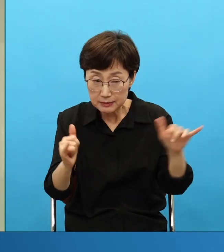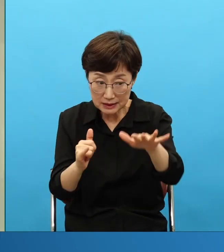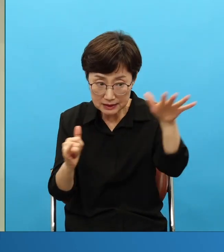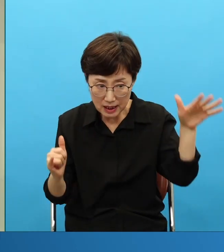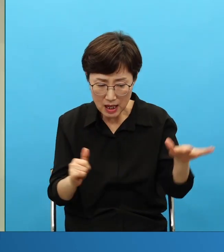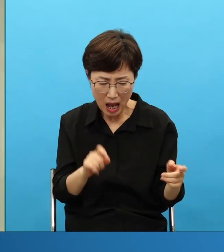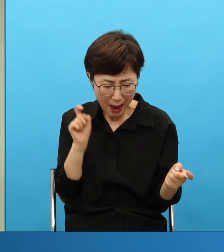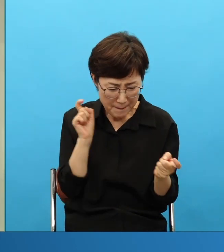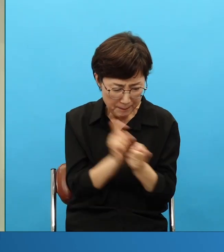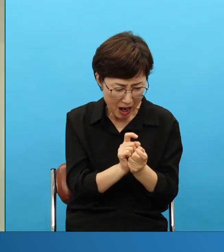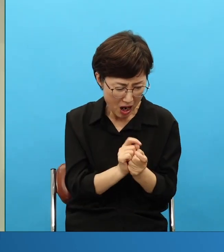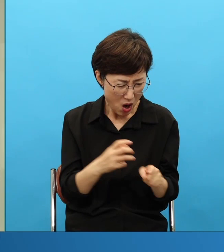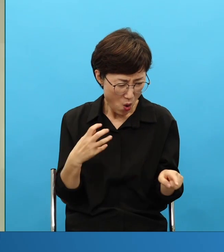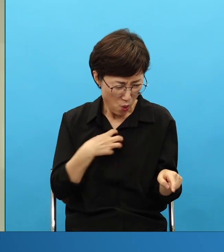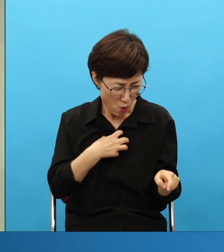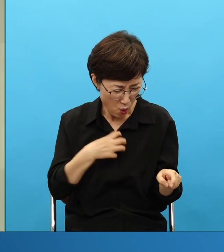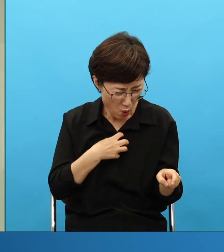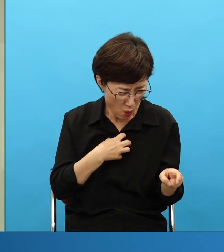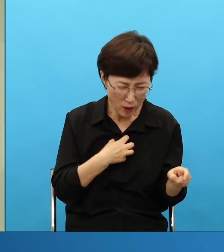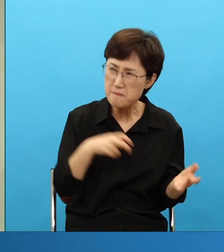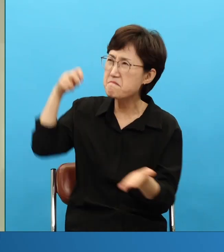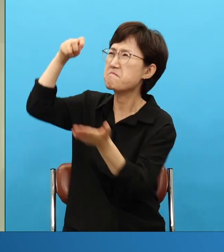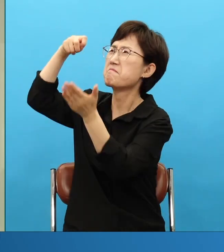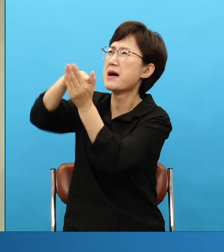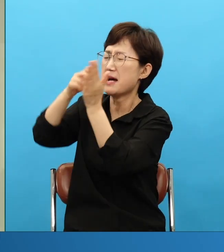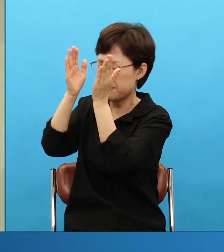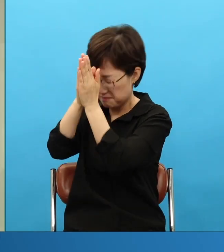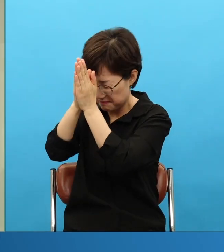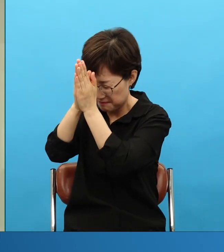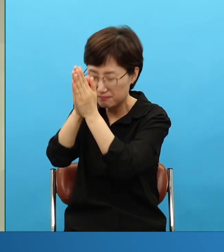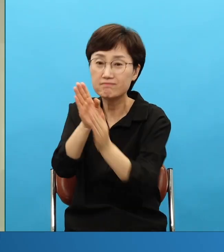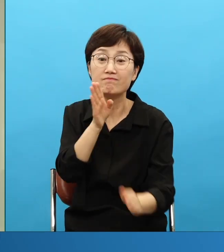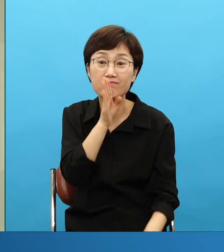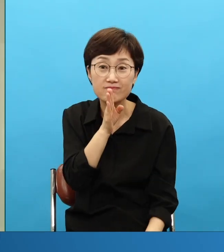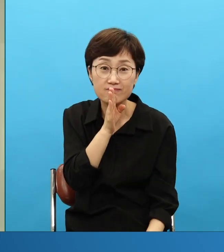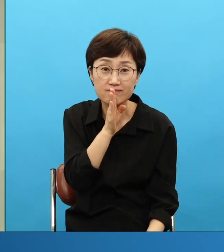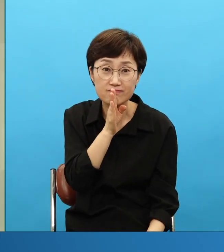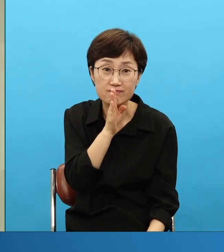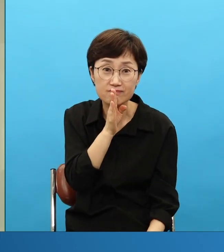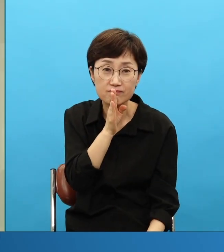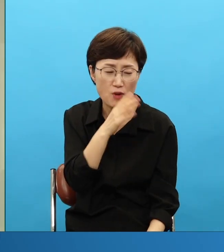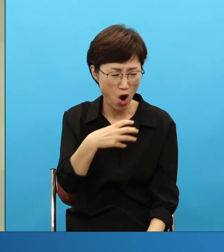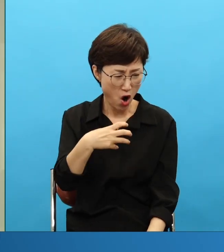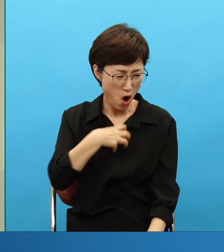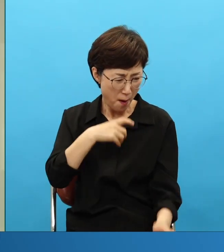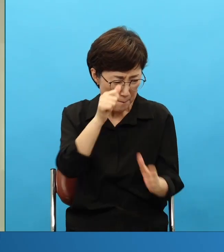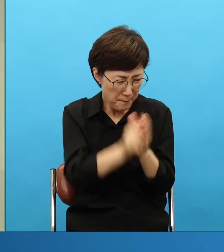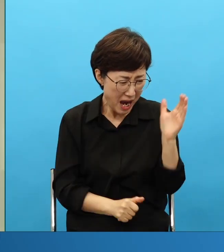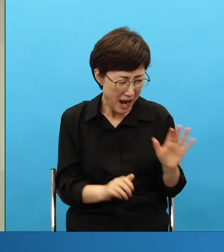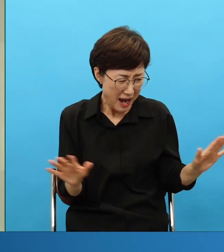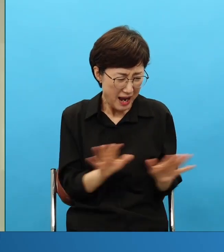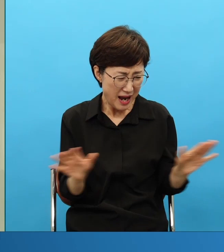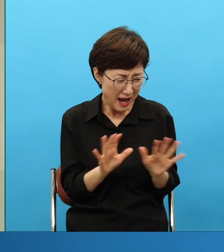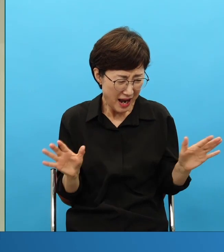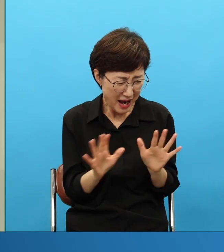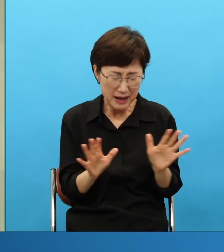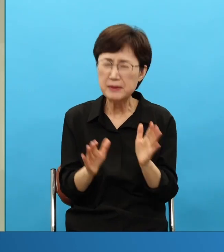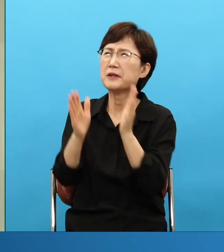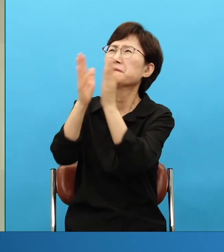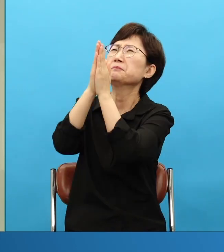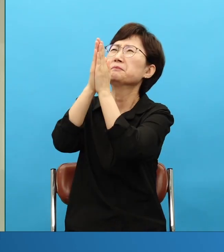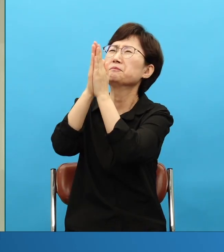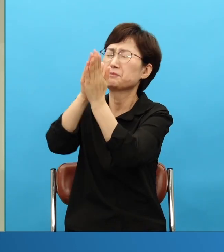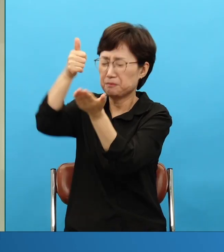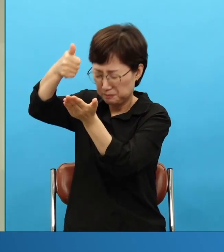That when a crisis comes, rather people they look more for God's answers. 위기가 오면은 안 하던 기도한다니까요. That when a crisis comes, people who 그렇잖아요. weren't praying